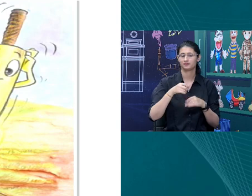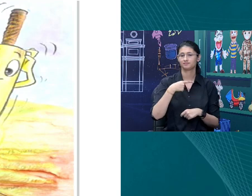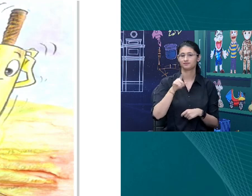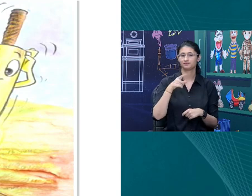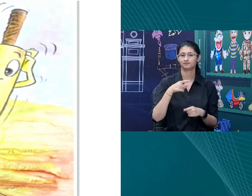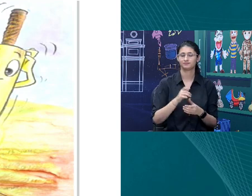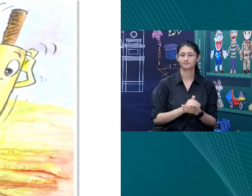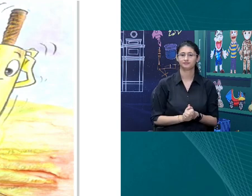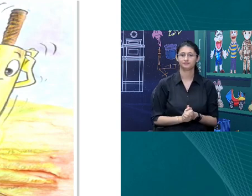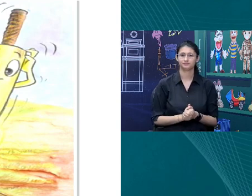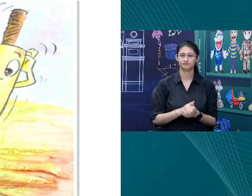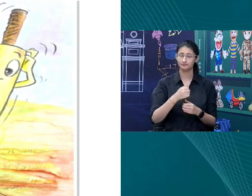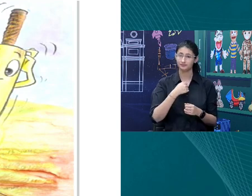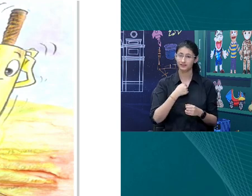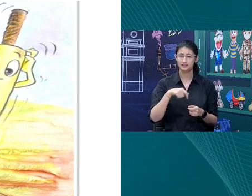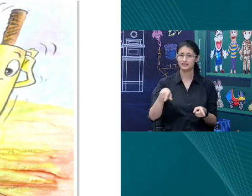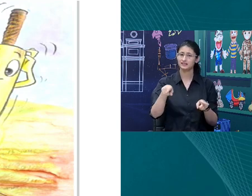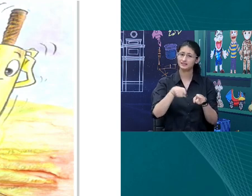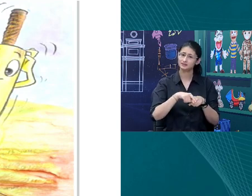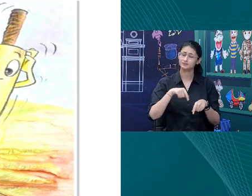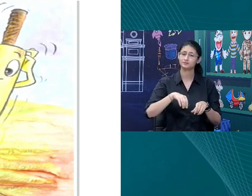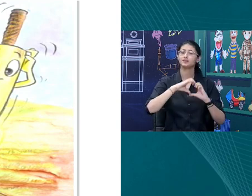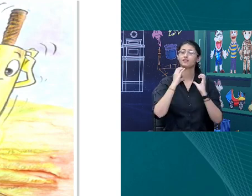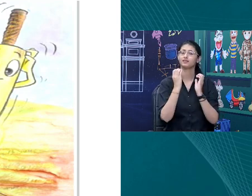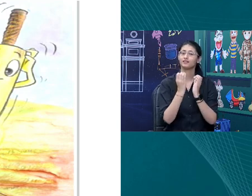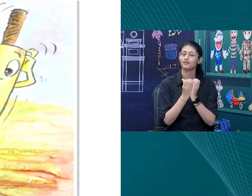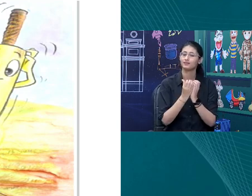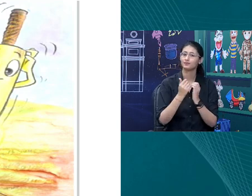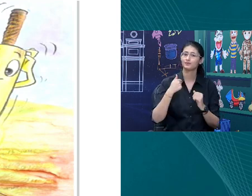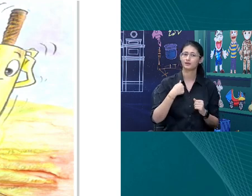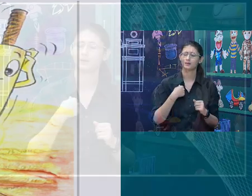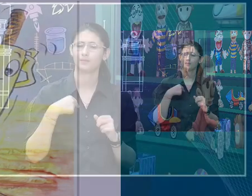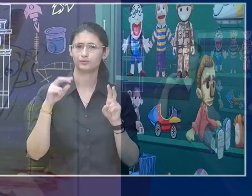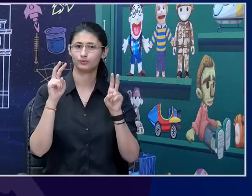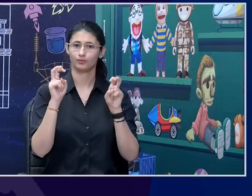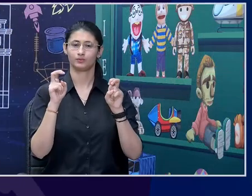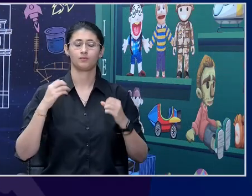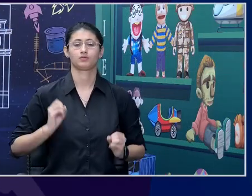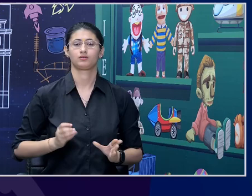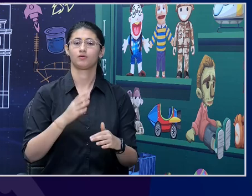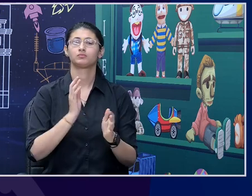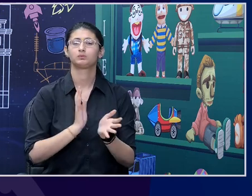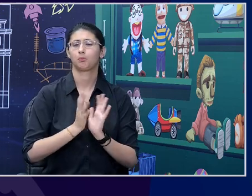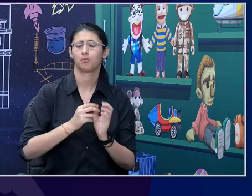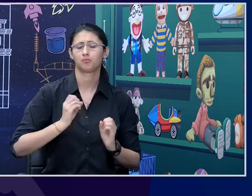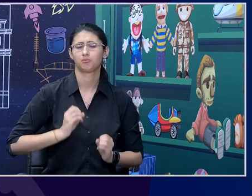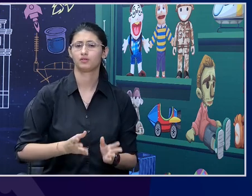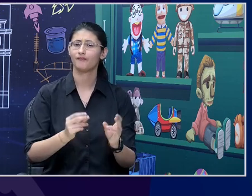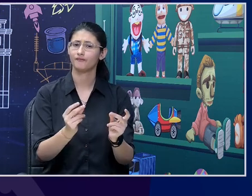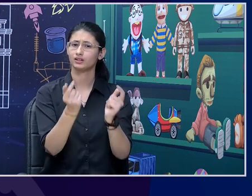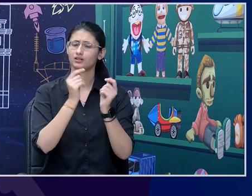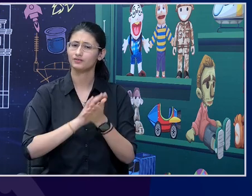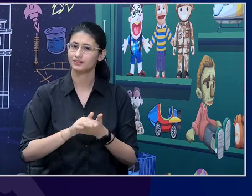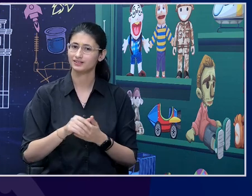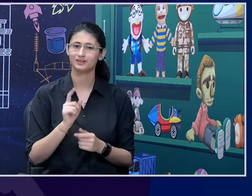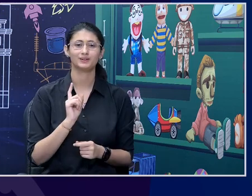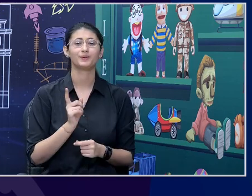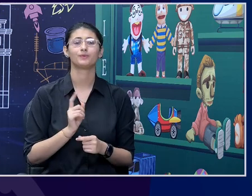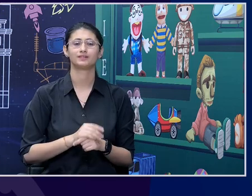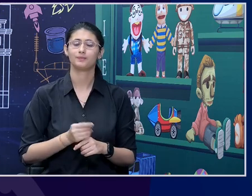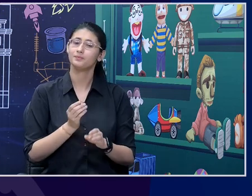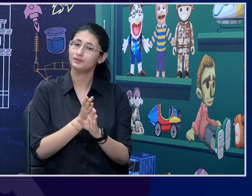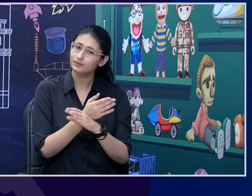में अपने अपने कक्षा में भी बच्चों से बच्चों को सीधा कहानी पे ना लाकर क्योंकि गेंद और बल्ला बच्चों से जुड़े हुए बच्चों के इंटरेस्ट की चीज है